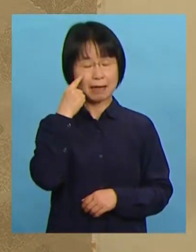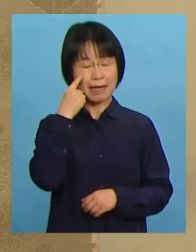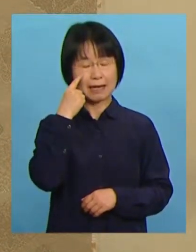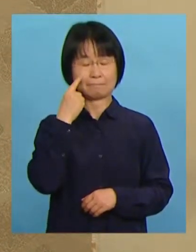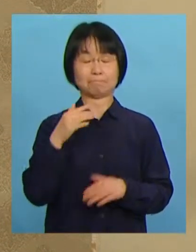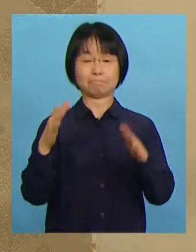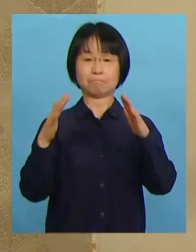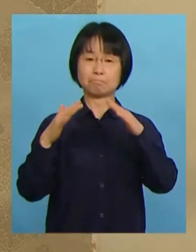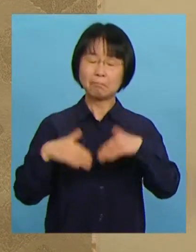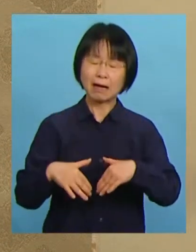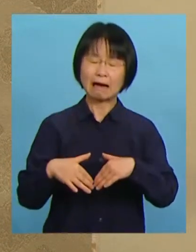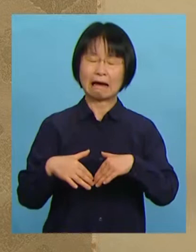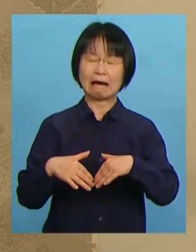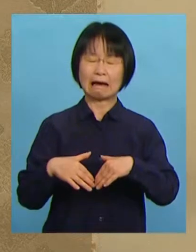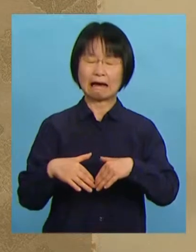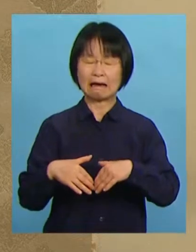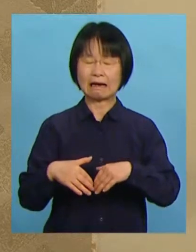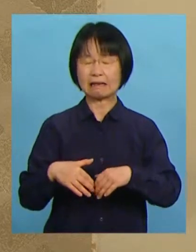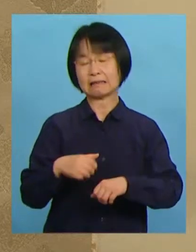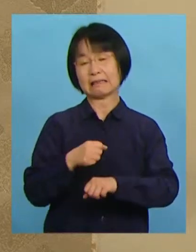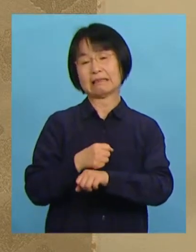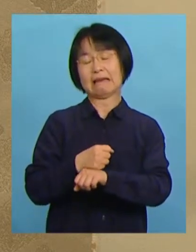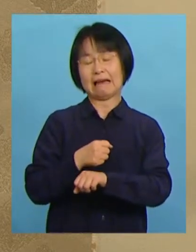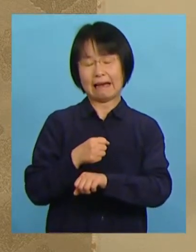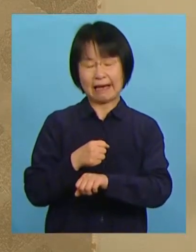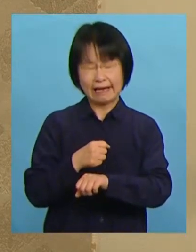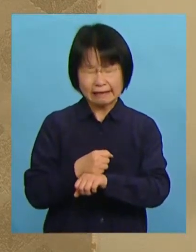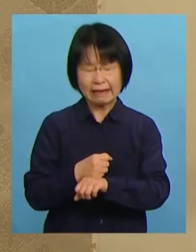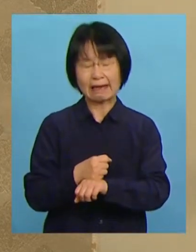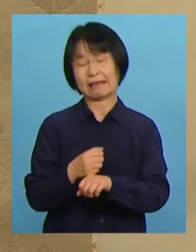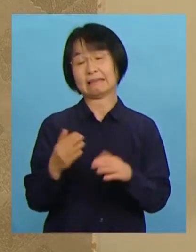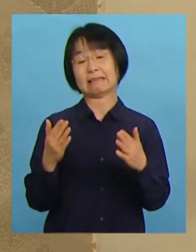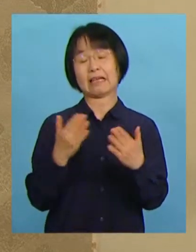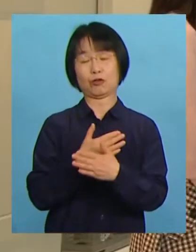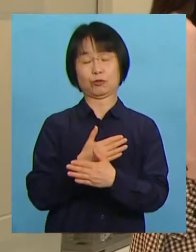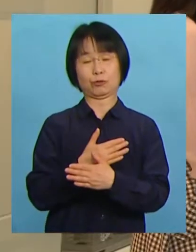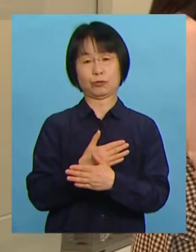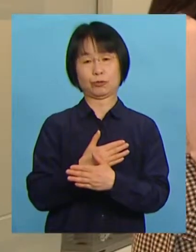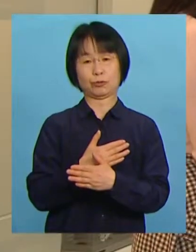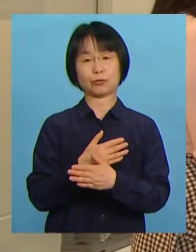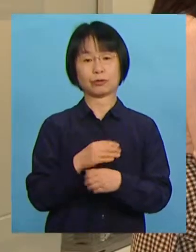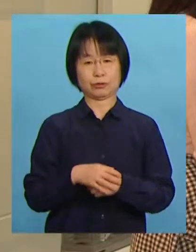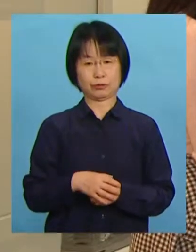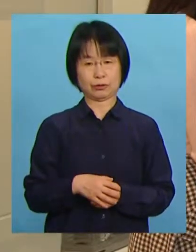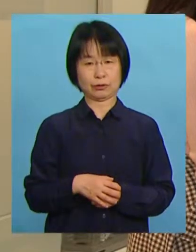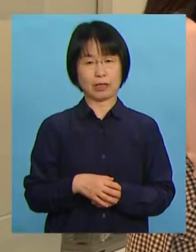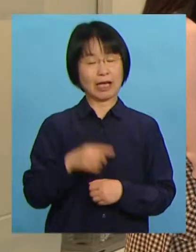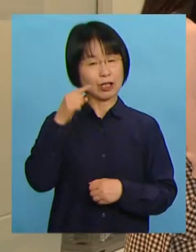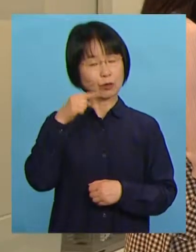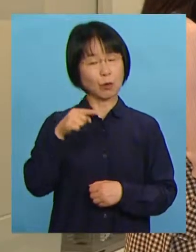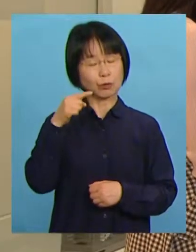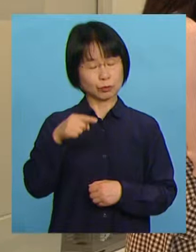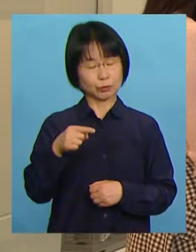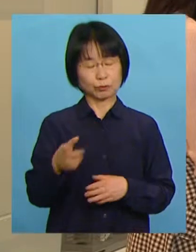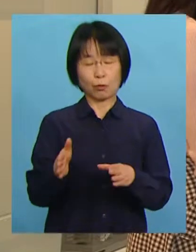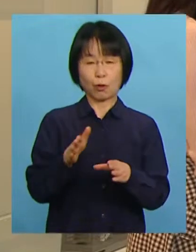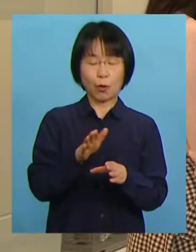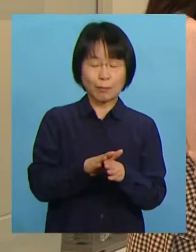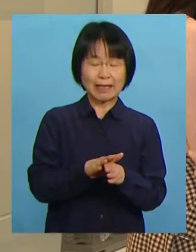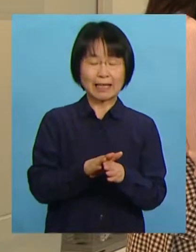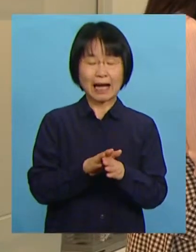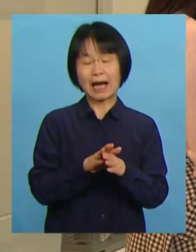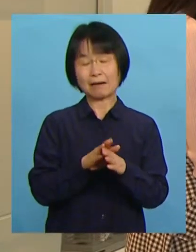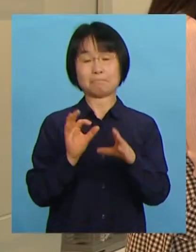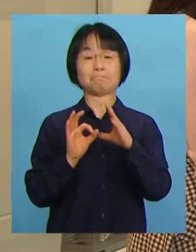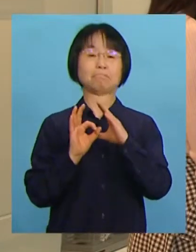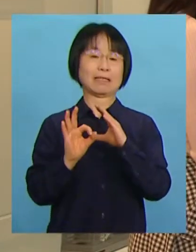して路頭に迷うような大変な身になってしまうんだぞというような、教訓を込めたメッセージになっ